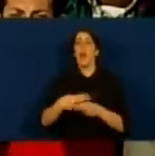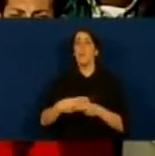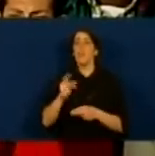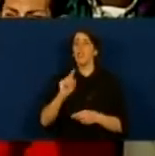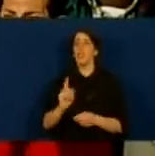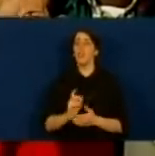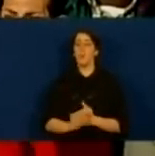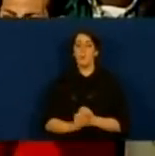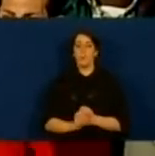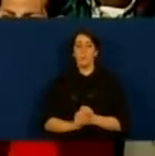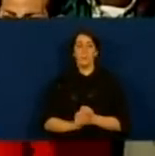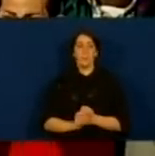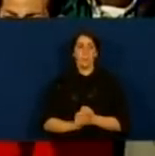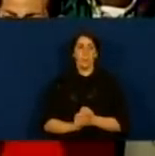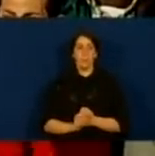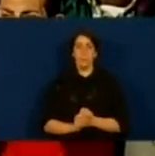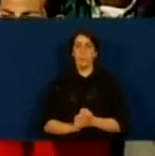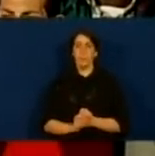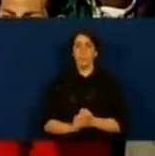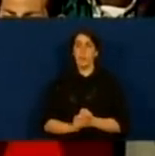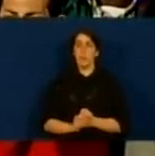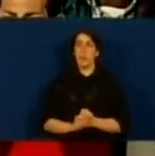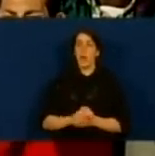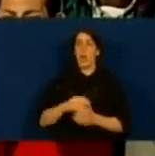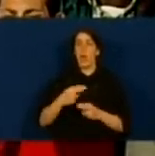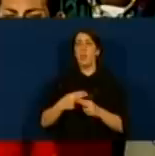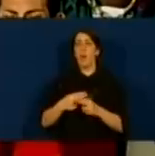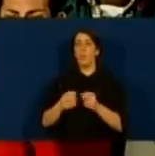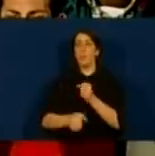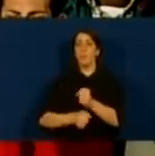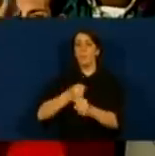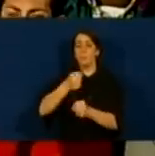l-fiduċja se jkun permezz tal-proġett